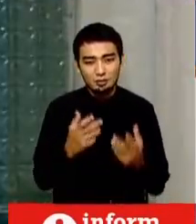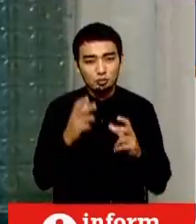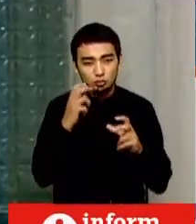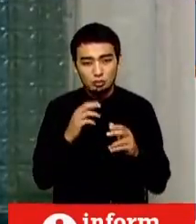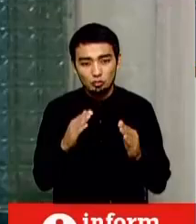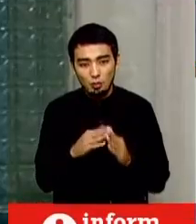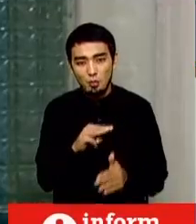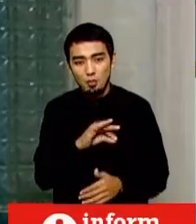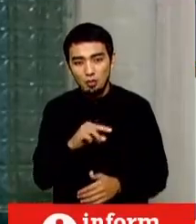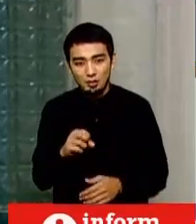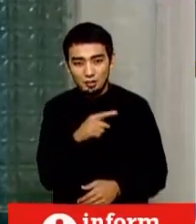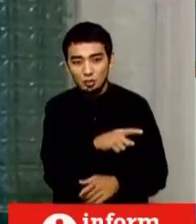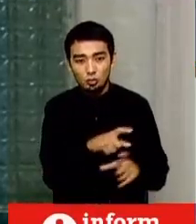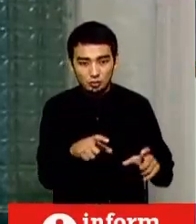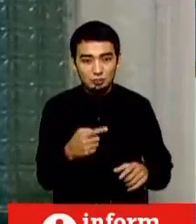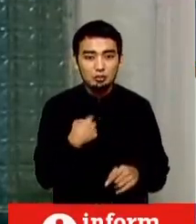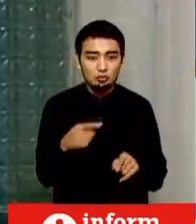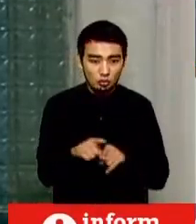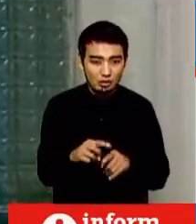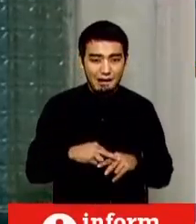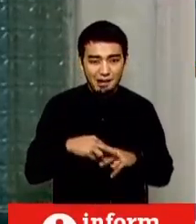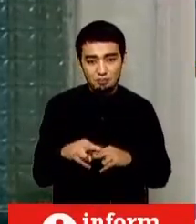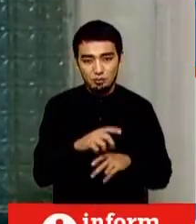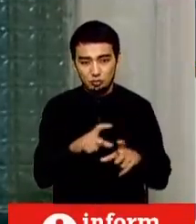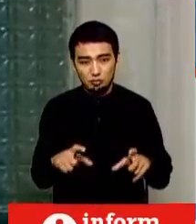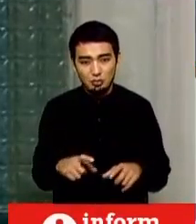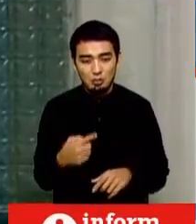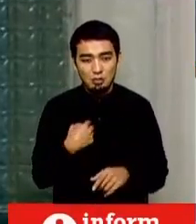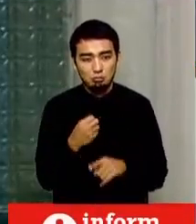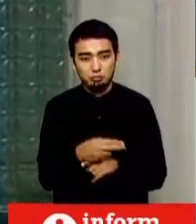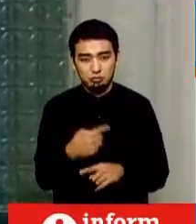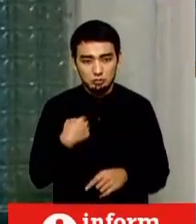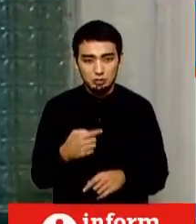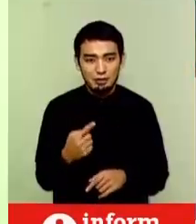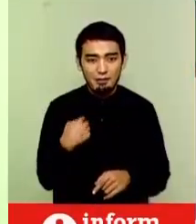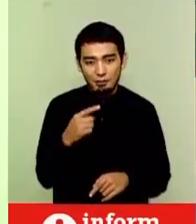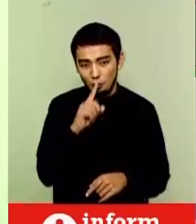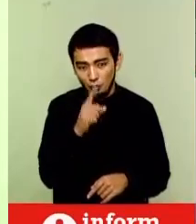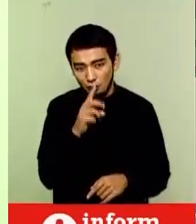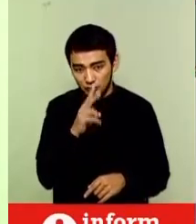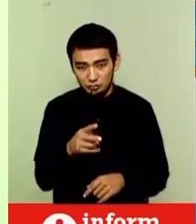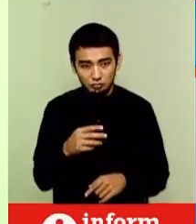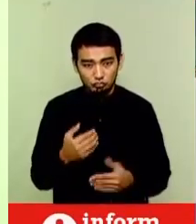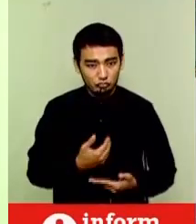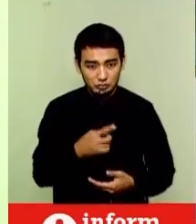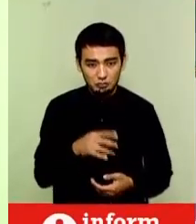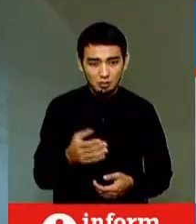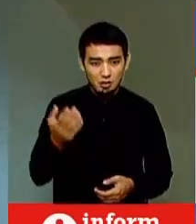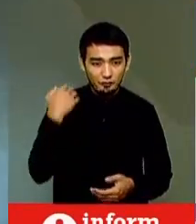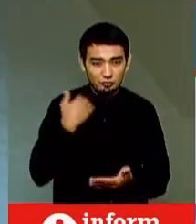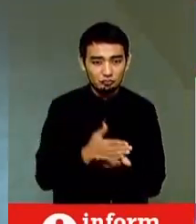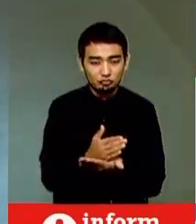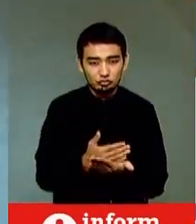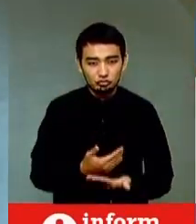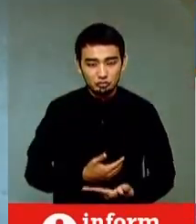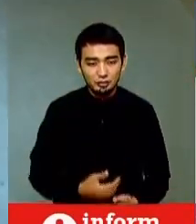моды, если они люди, мы, значит, тоже такие же люди, как они. И мы здесь живем не один год и не два года. Несмотря на то, что